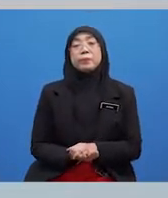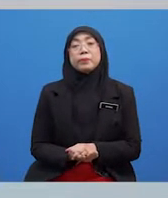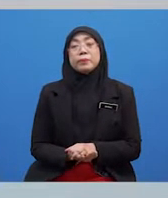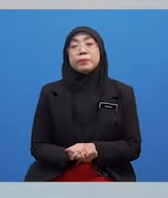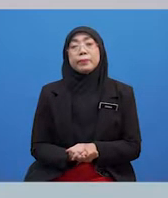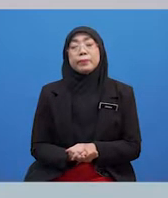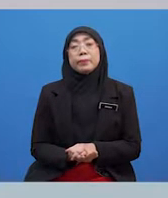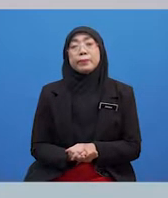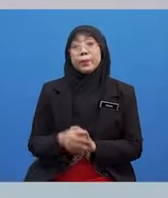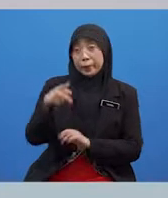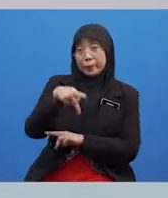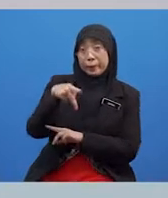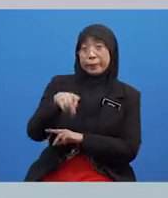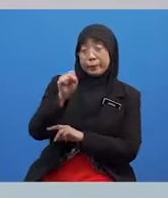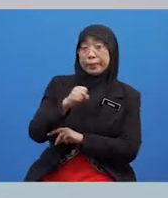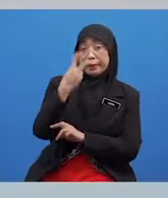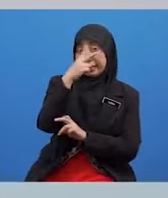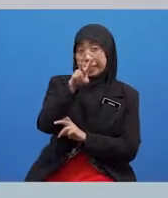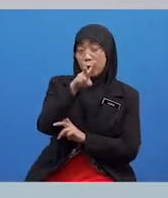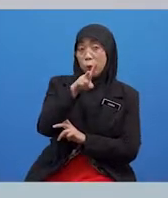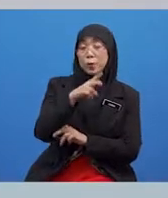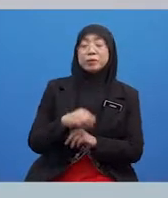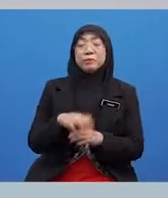Para pelajar boleh merujuk jadual ini.